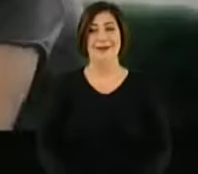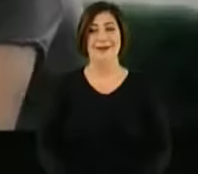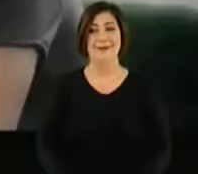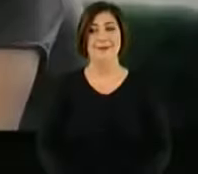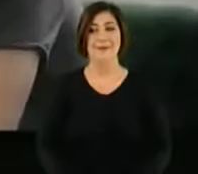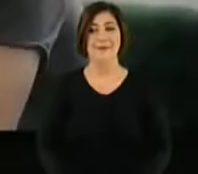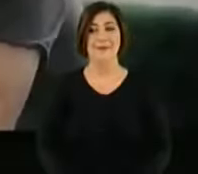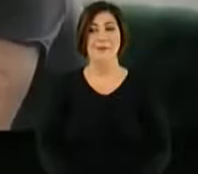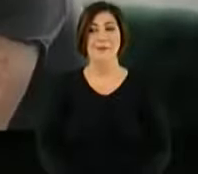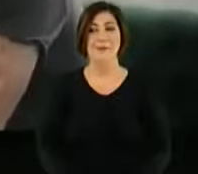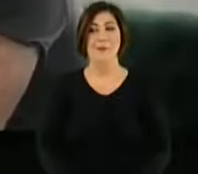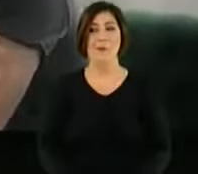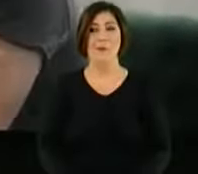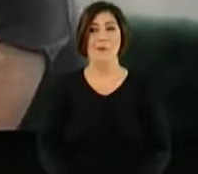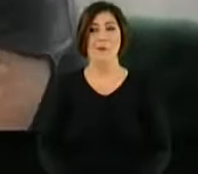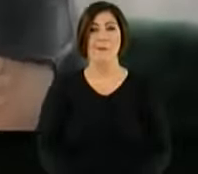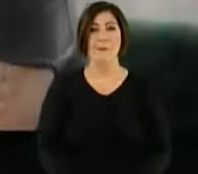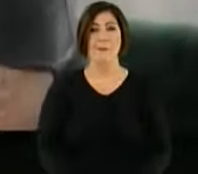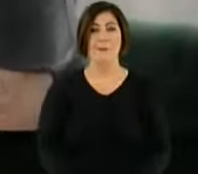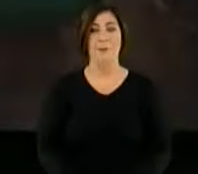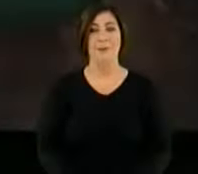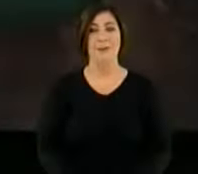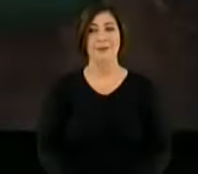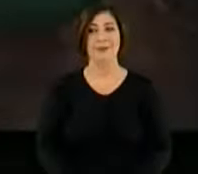bürüyor. Sen